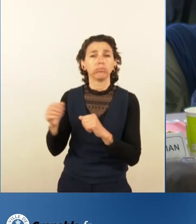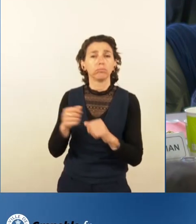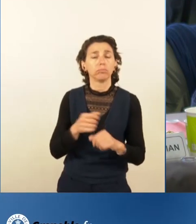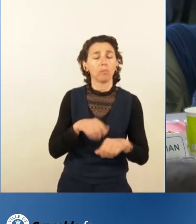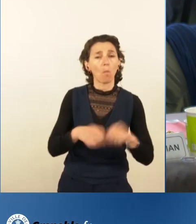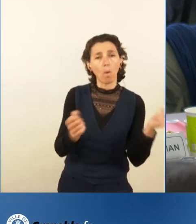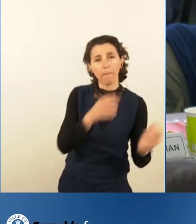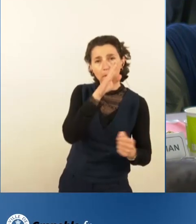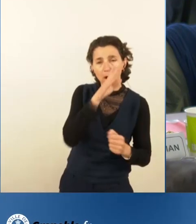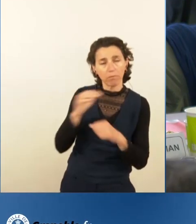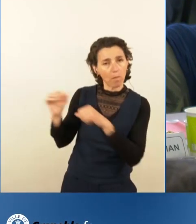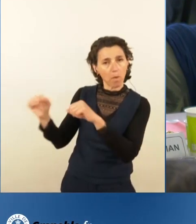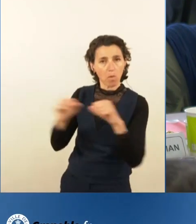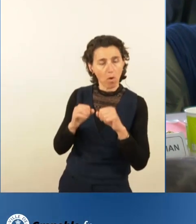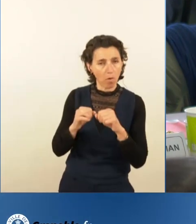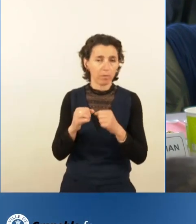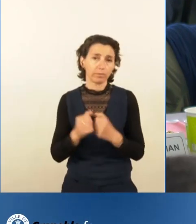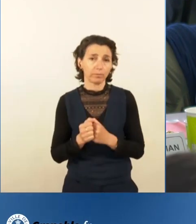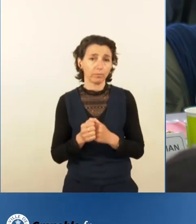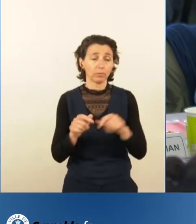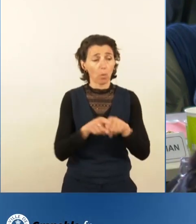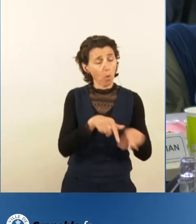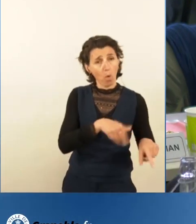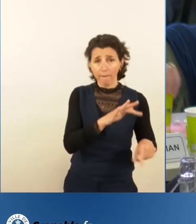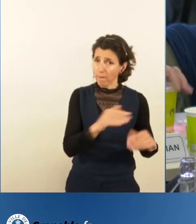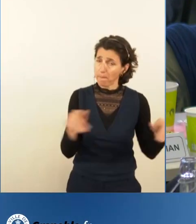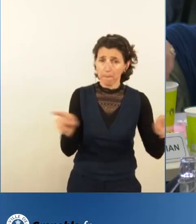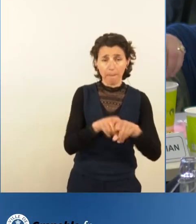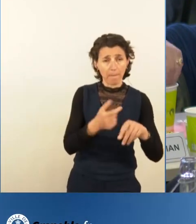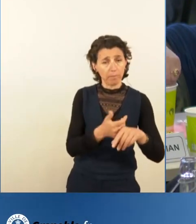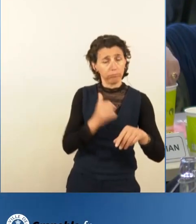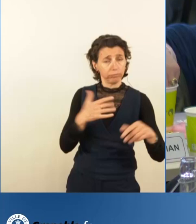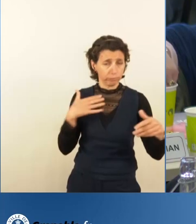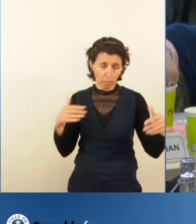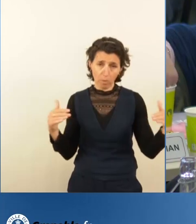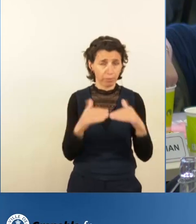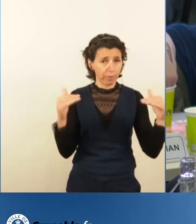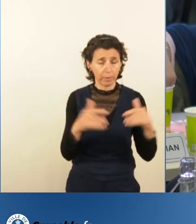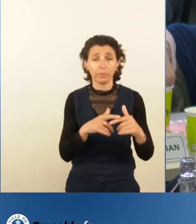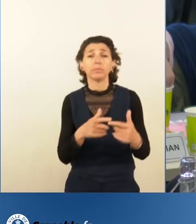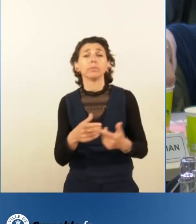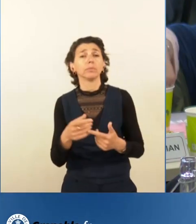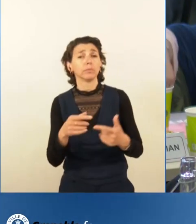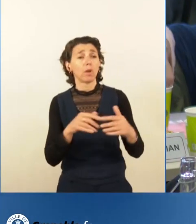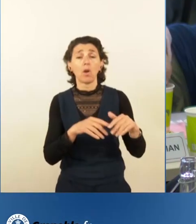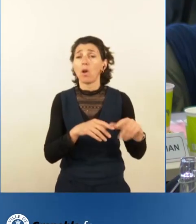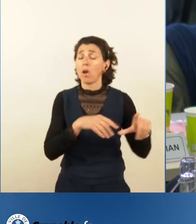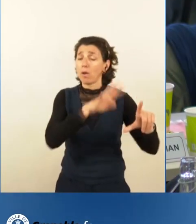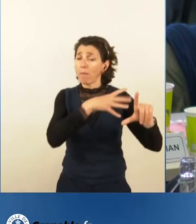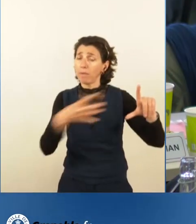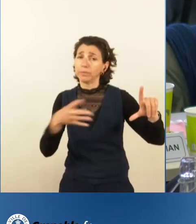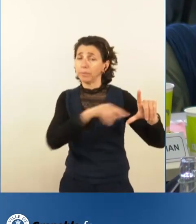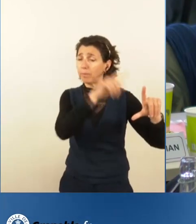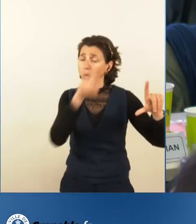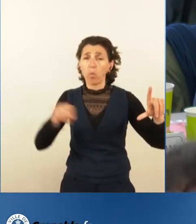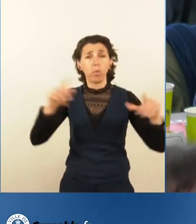on applique les mêmes quotients familiaux plancher et plafond que pour la restauration on applique la même courbe de tarif